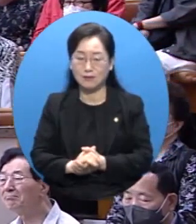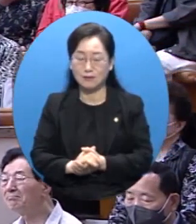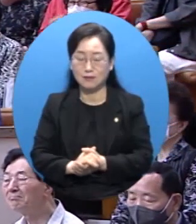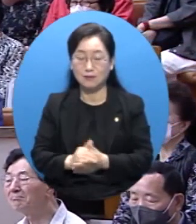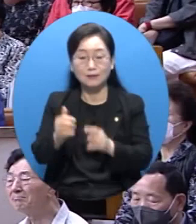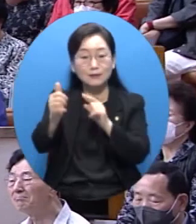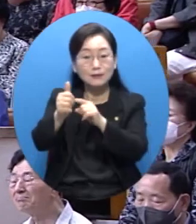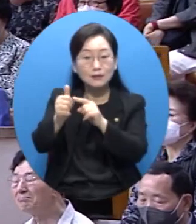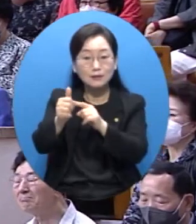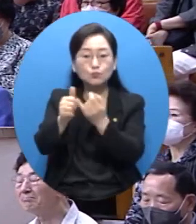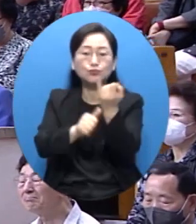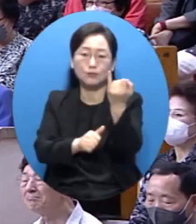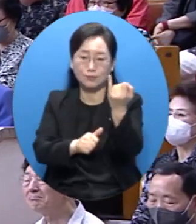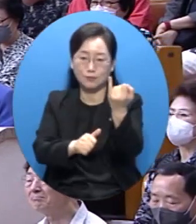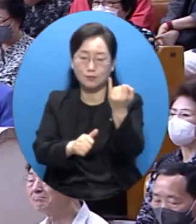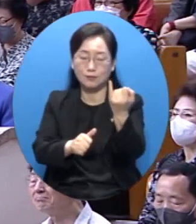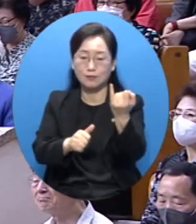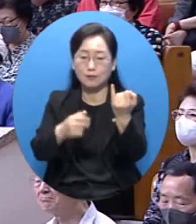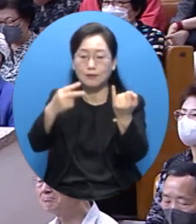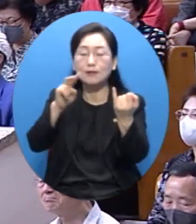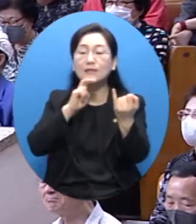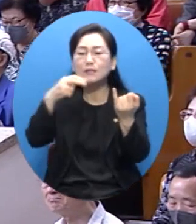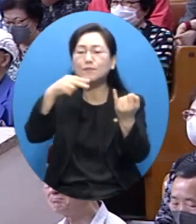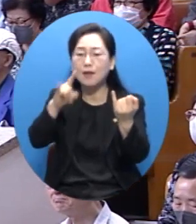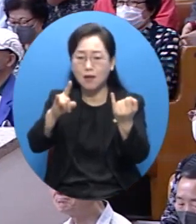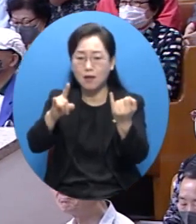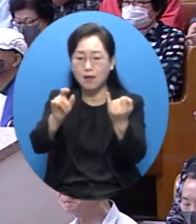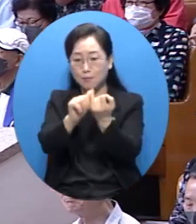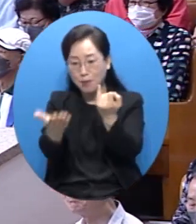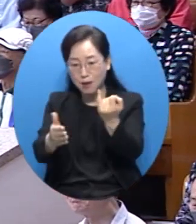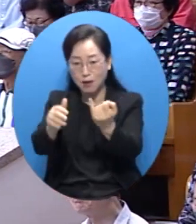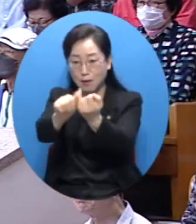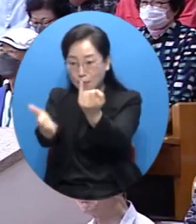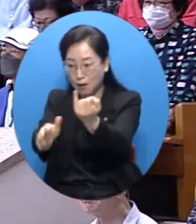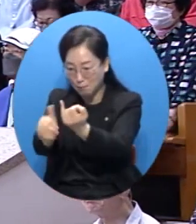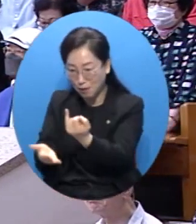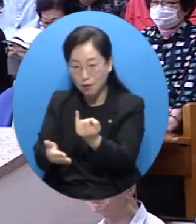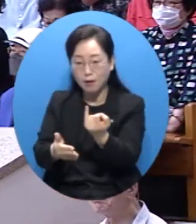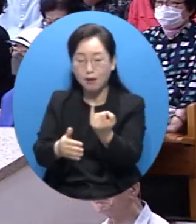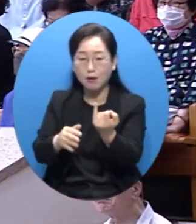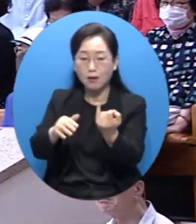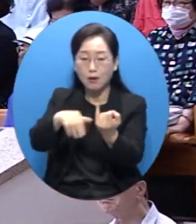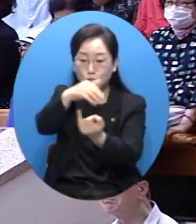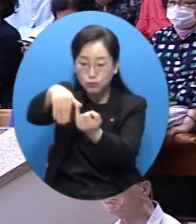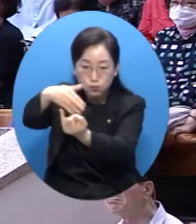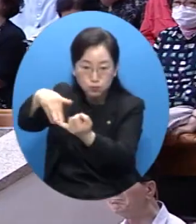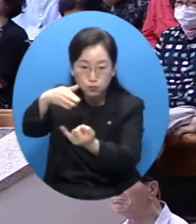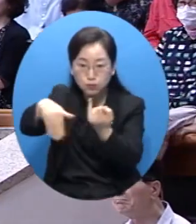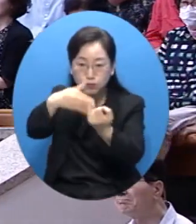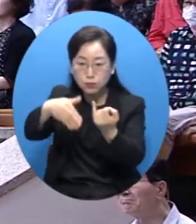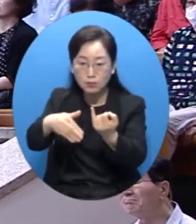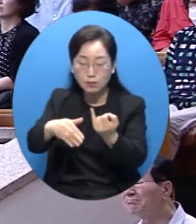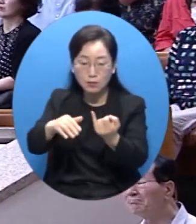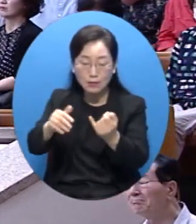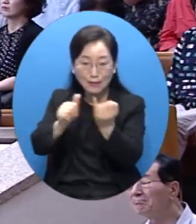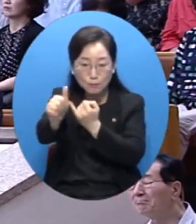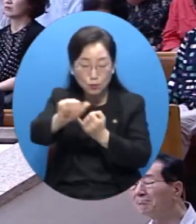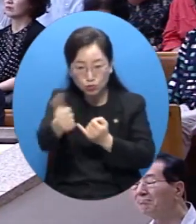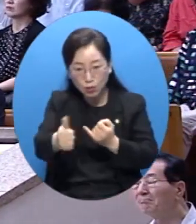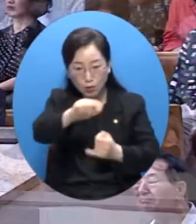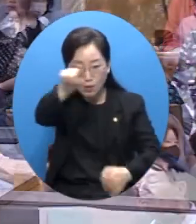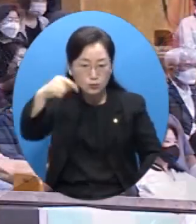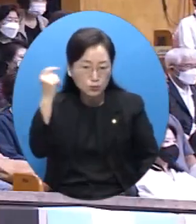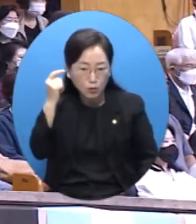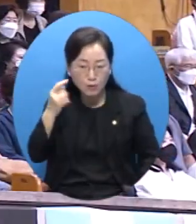그들의 부인들이 있었습니다. 20대에 홀로 된 아내들이 남편의 비참한 죽음을 소식 듣고 절망하고 주저앉지